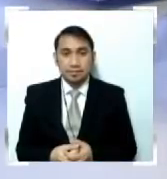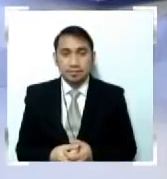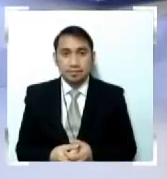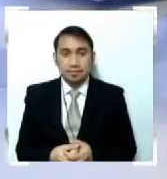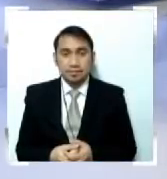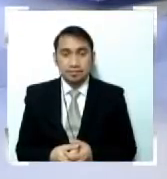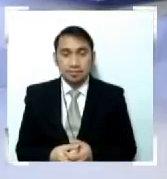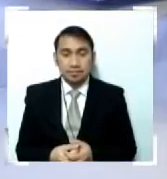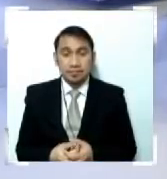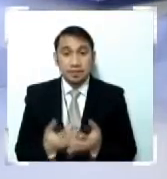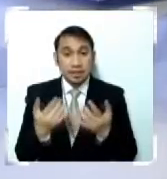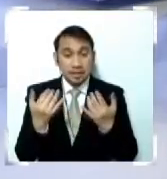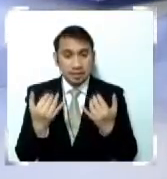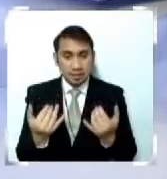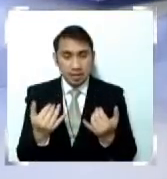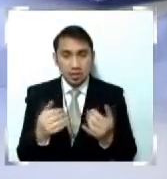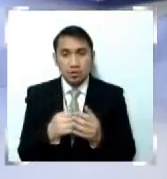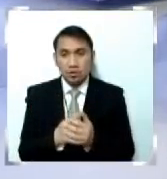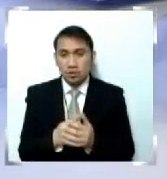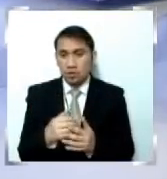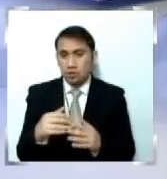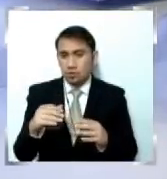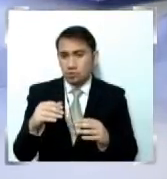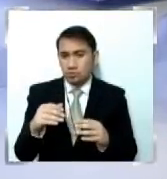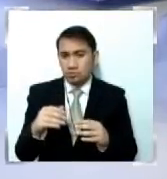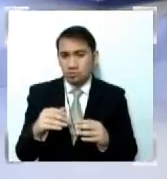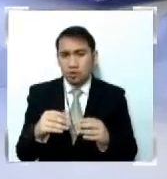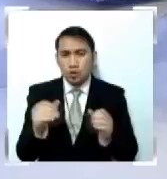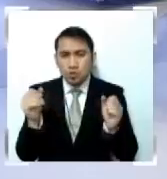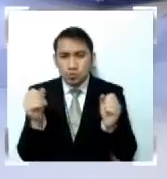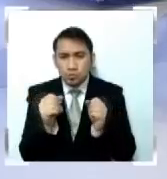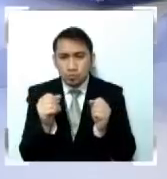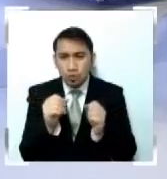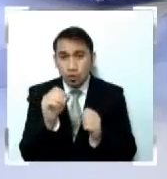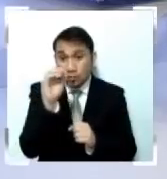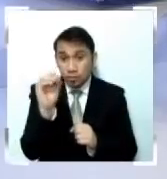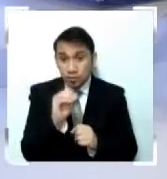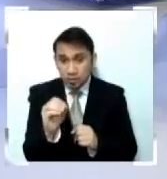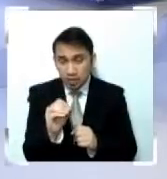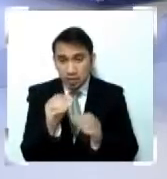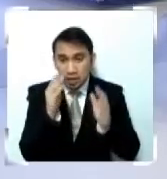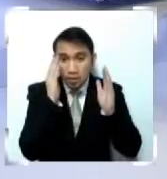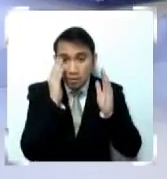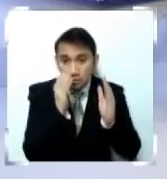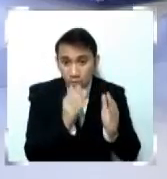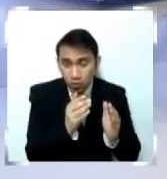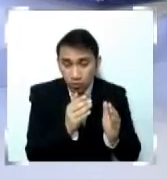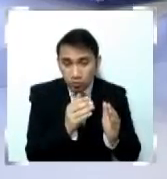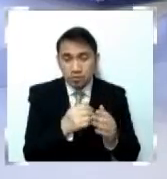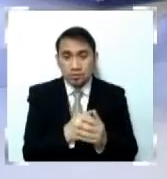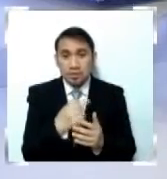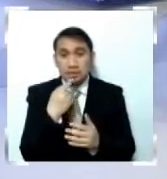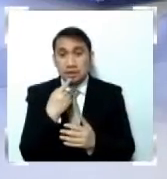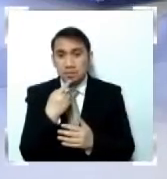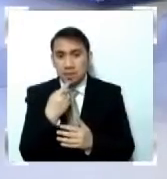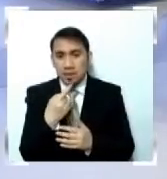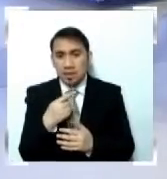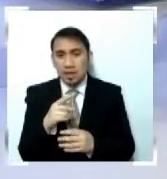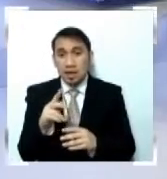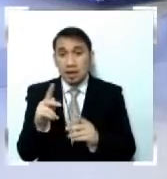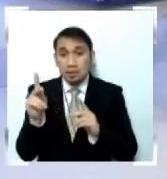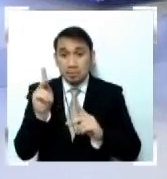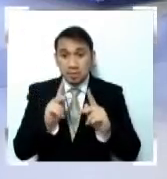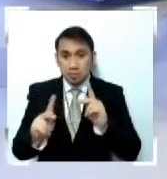Binaba muna sa mas maliit na porsyento ang focus sa pagbabakuna. Population protection muna, sabi ng DOH, bago ang herd